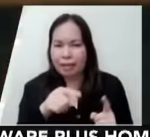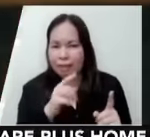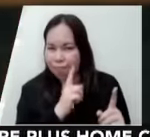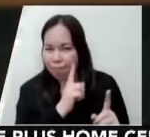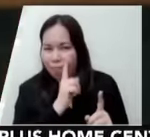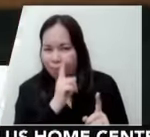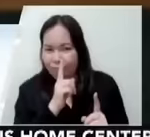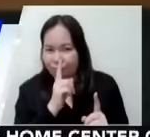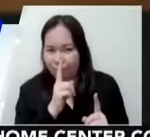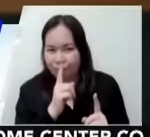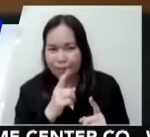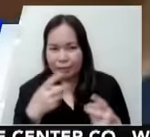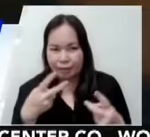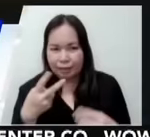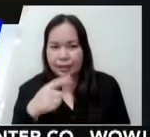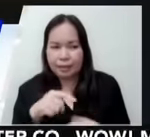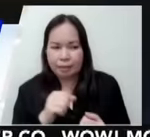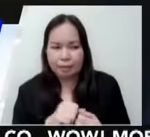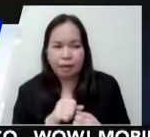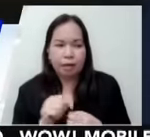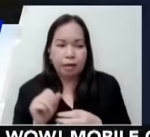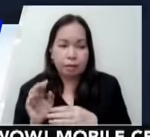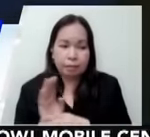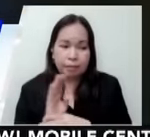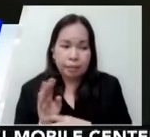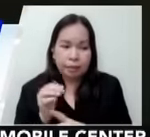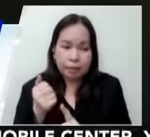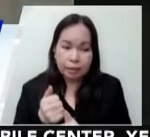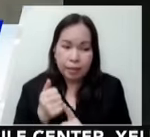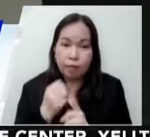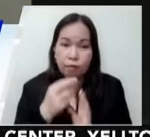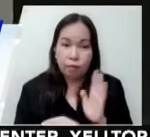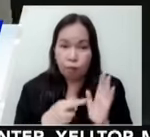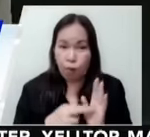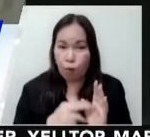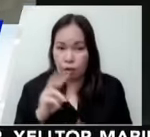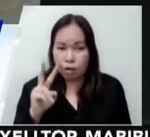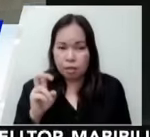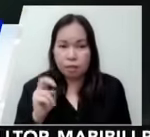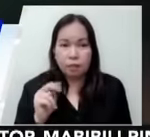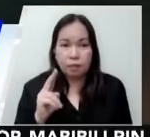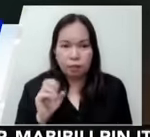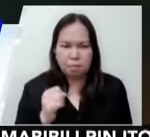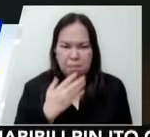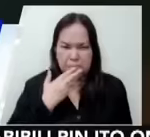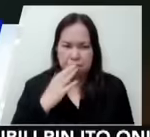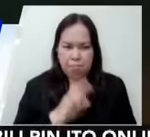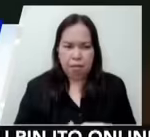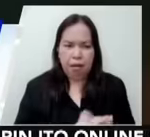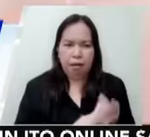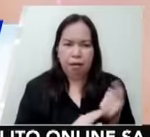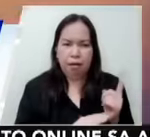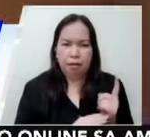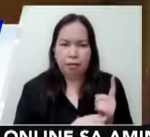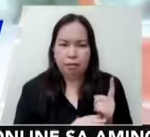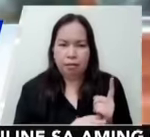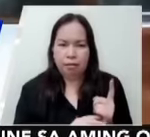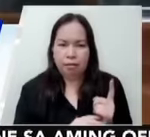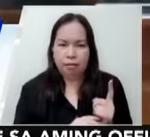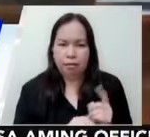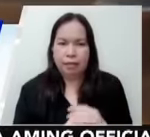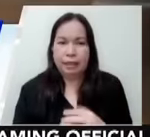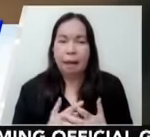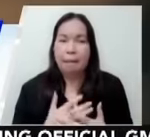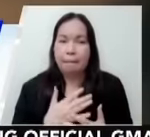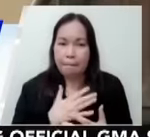very busy ngayon si Max na gumaganap bilang si Venus, ang kontrabida sa GMA Prime series na may guardian alien. At para